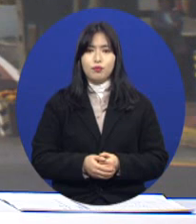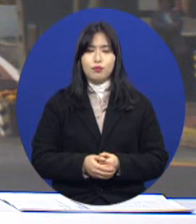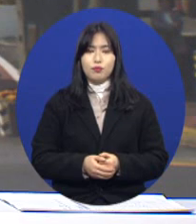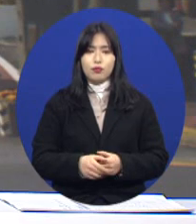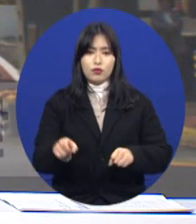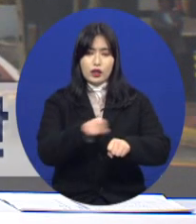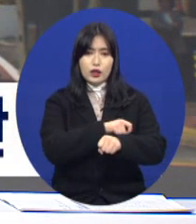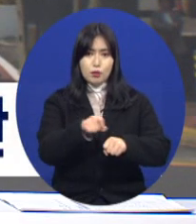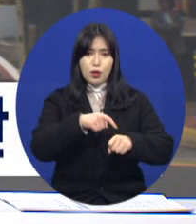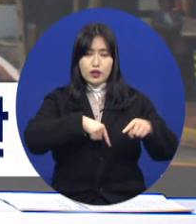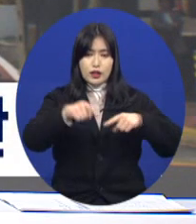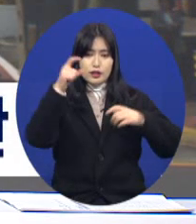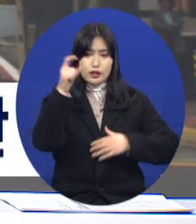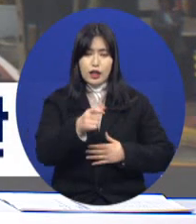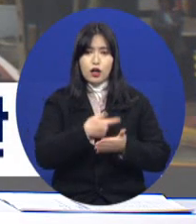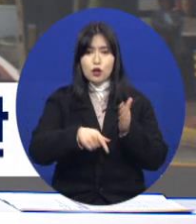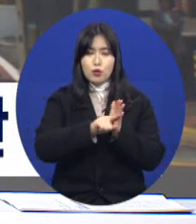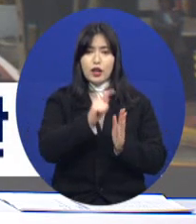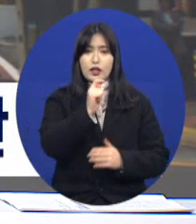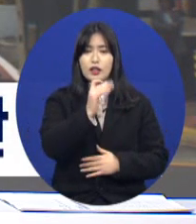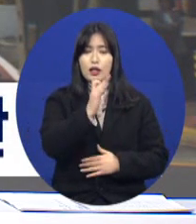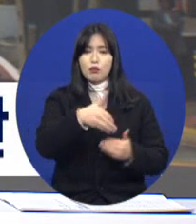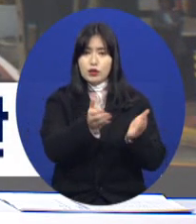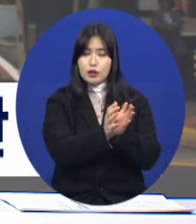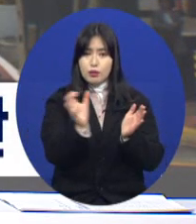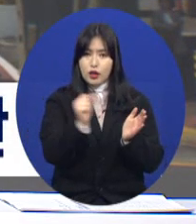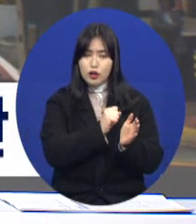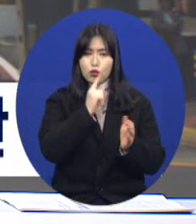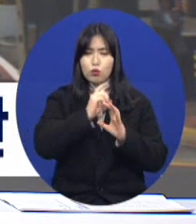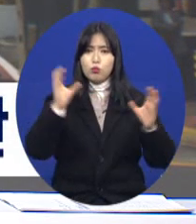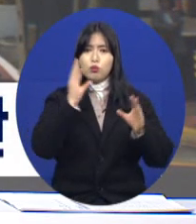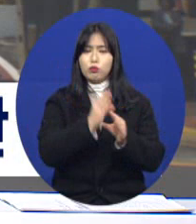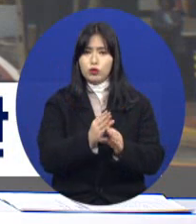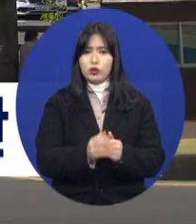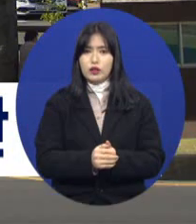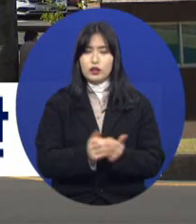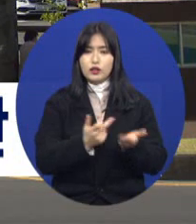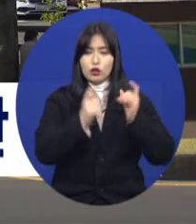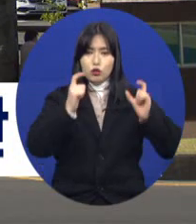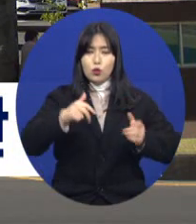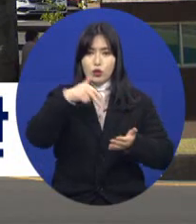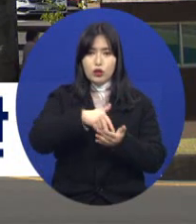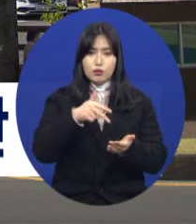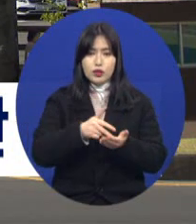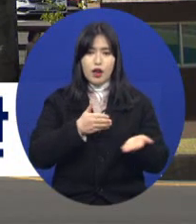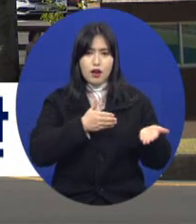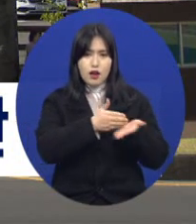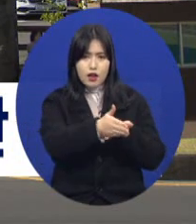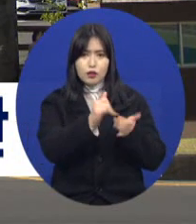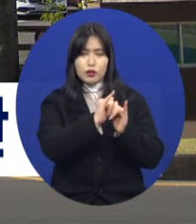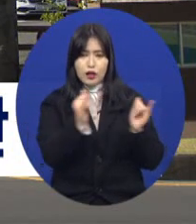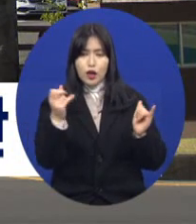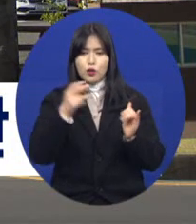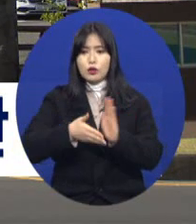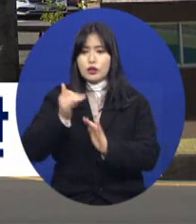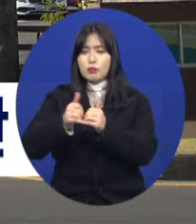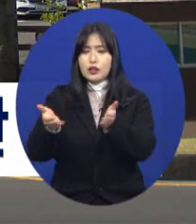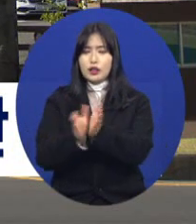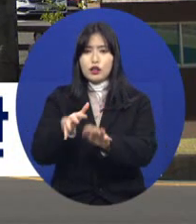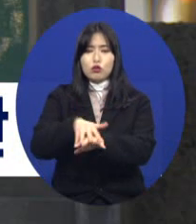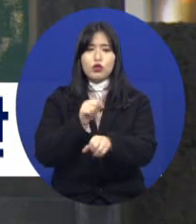특별 자체 강화를 위한 tf 를 놓고 논란이 일고 있습니다 제주도는 학계와 시민단체 등으로 구성된